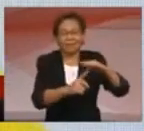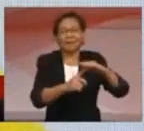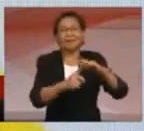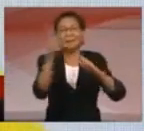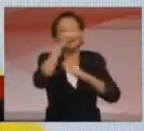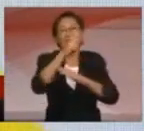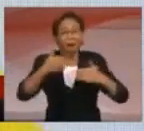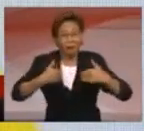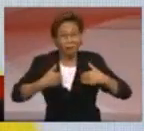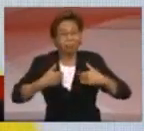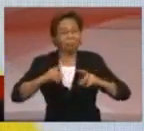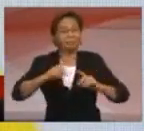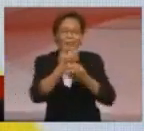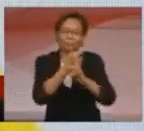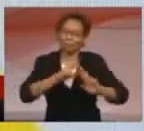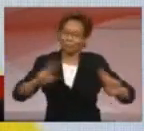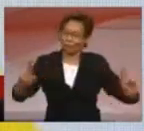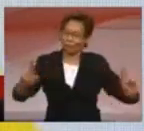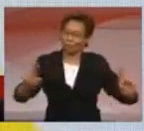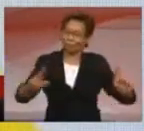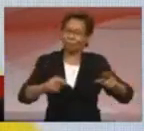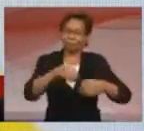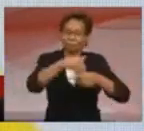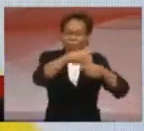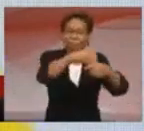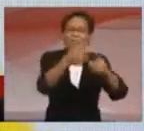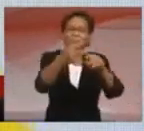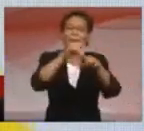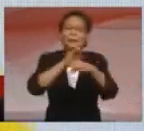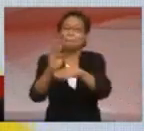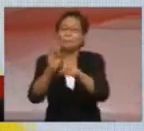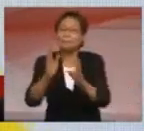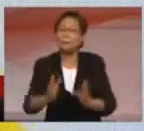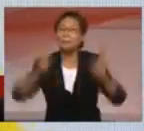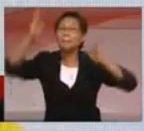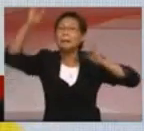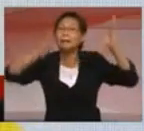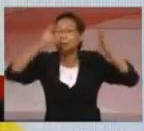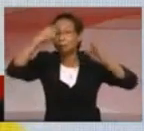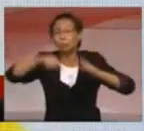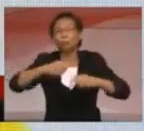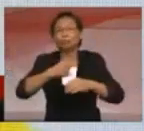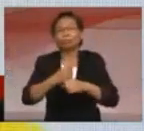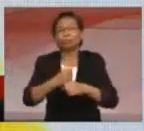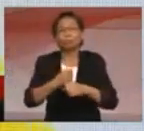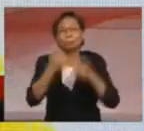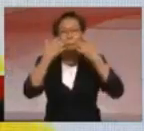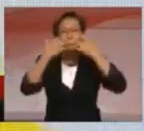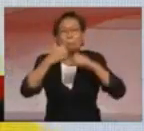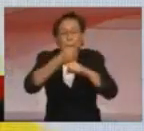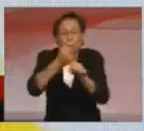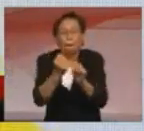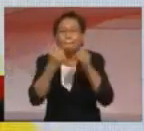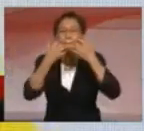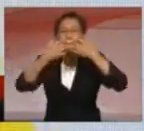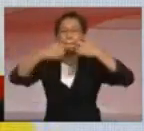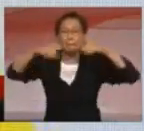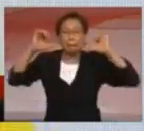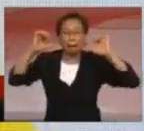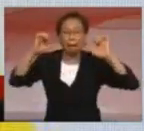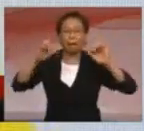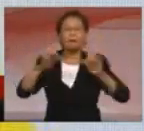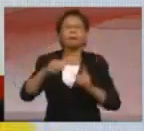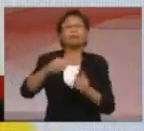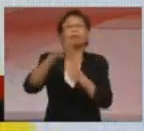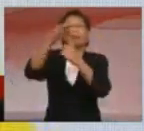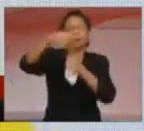penyediaan insentif kepada peniagaan tempatan untuk membina keupayaan terutamanya dalam peningkatan